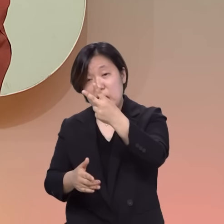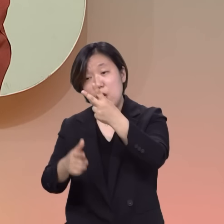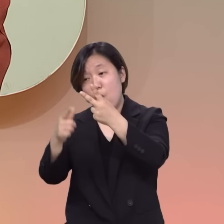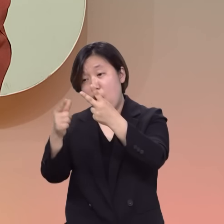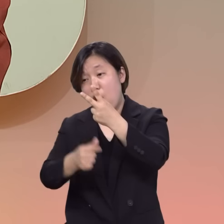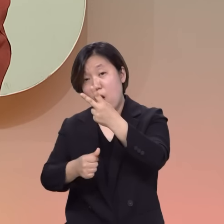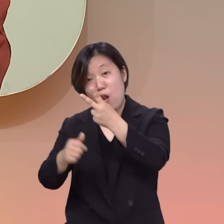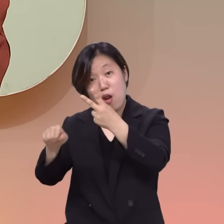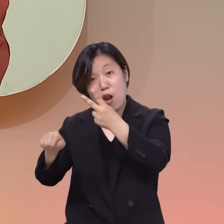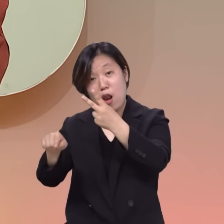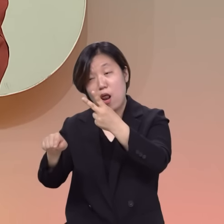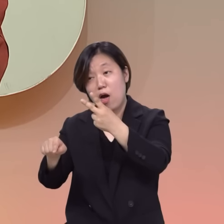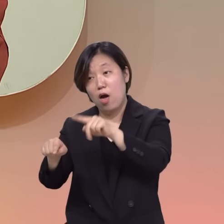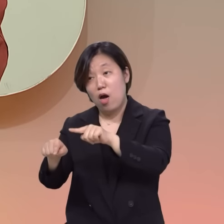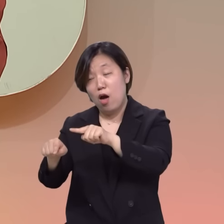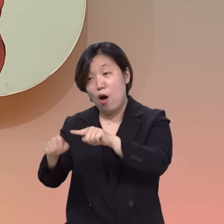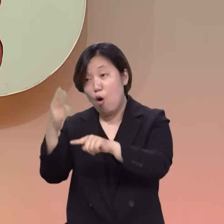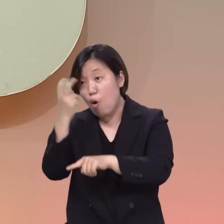딱